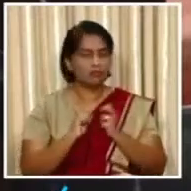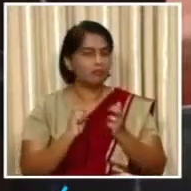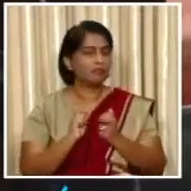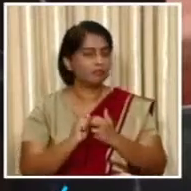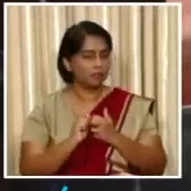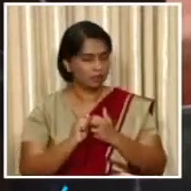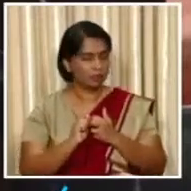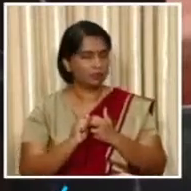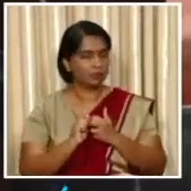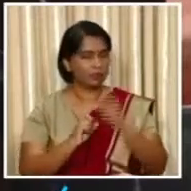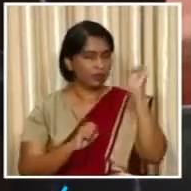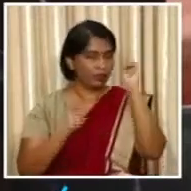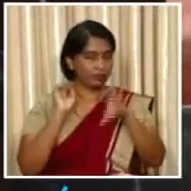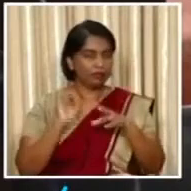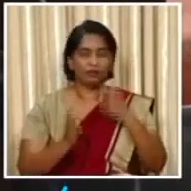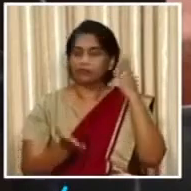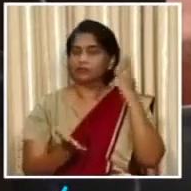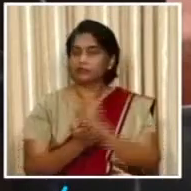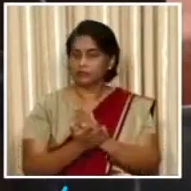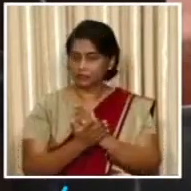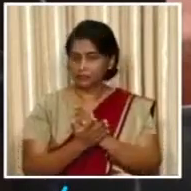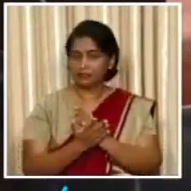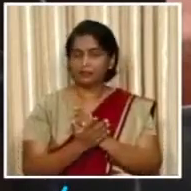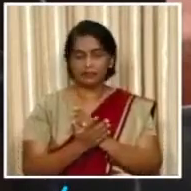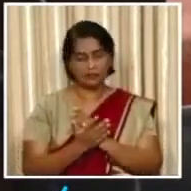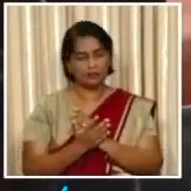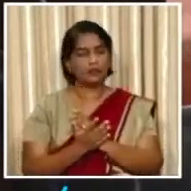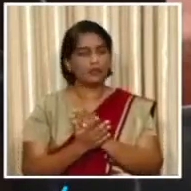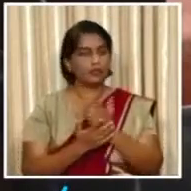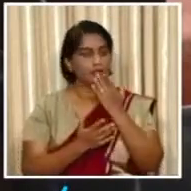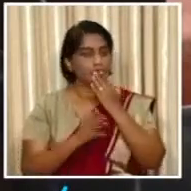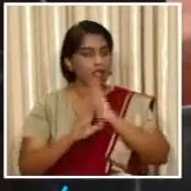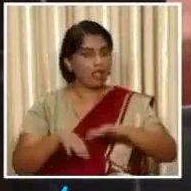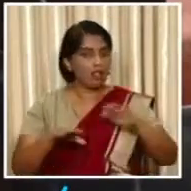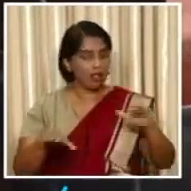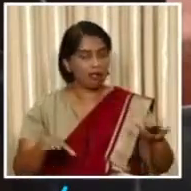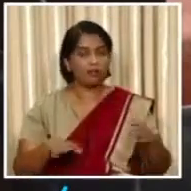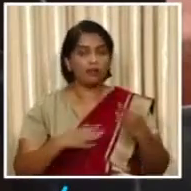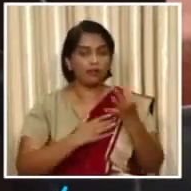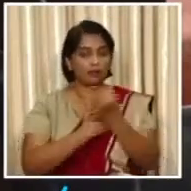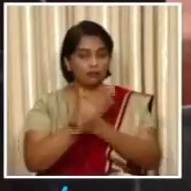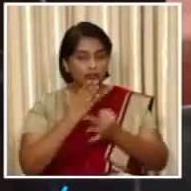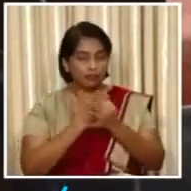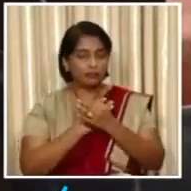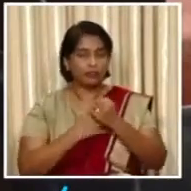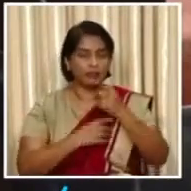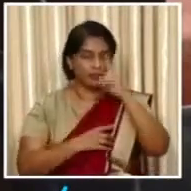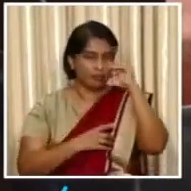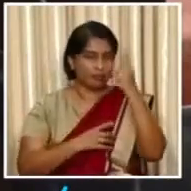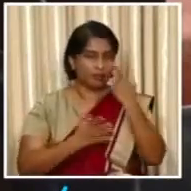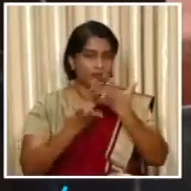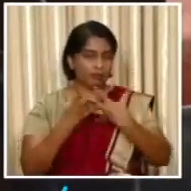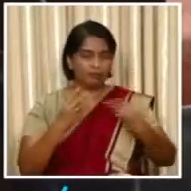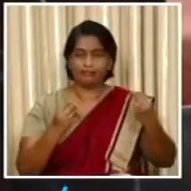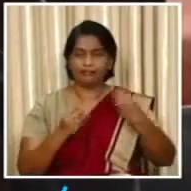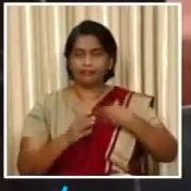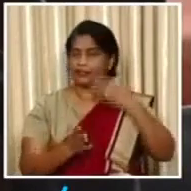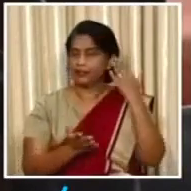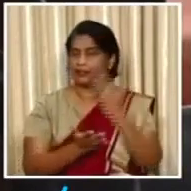பின்விளைவுகளை தடுப்பதற்கும், மாணவர்கள் போதைப் பொருட்கள் போன்றவற்றிற்கு அடிமையாகாமல்,